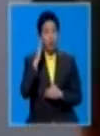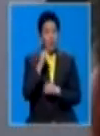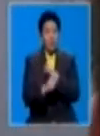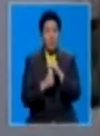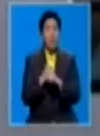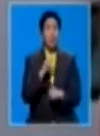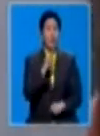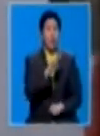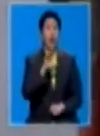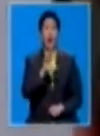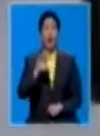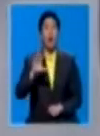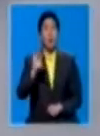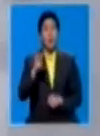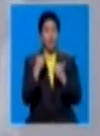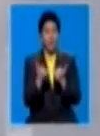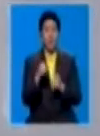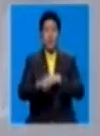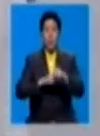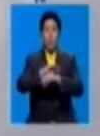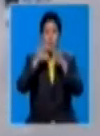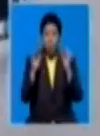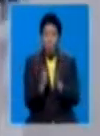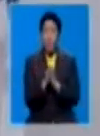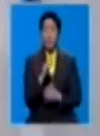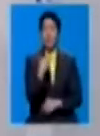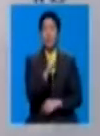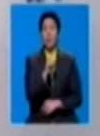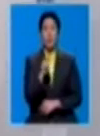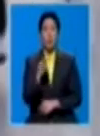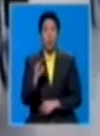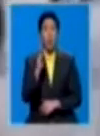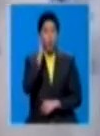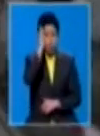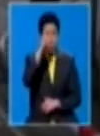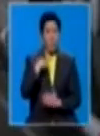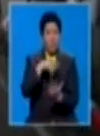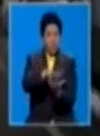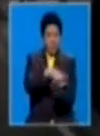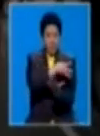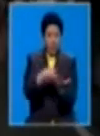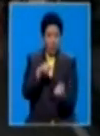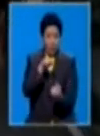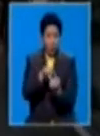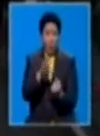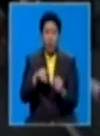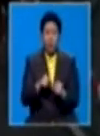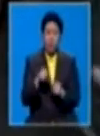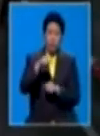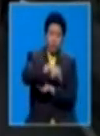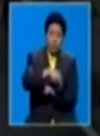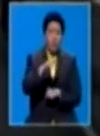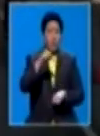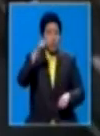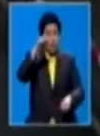ปี2558นี้ระยะทางรวมอีก10กิโลเมตรนะครับและในอนาคตก็จะมีแผนจะขยายเส้นทางจักรยานไปยังฝั่งธนบุรี